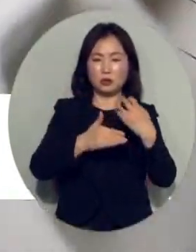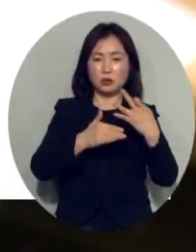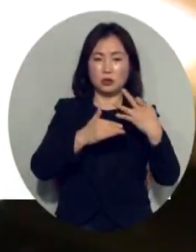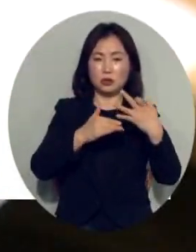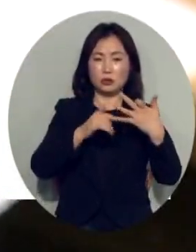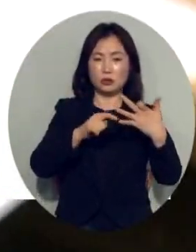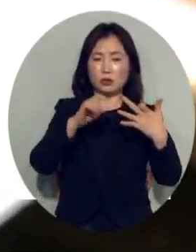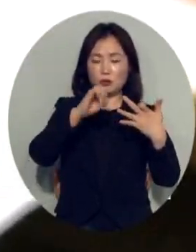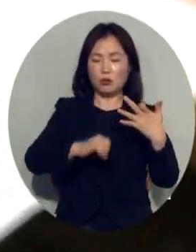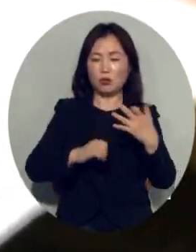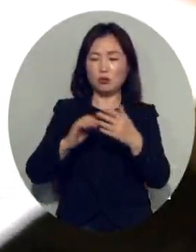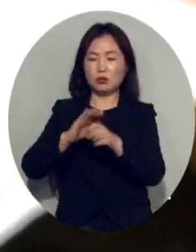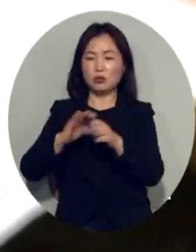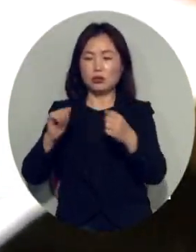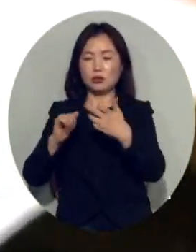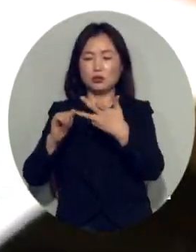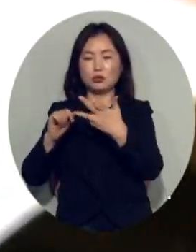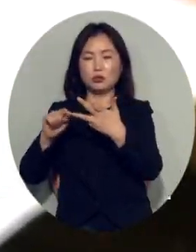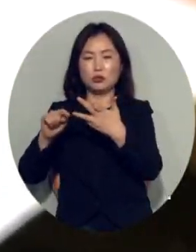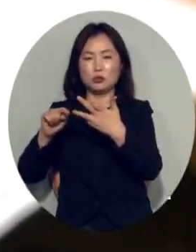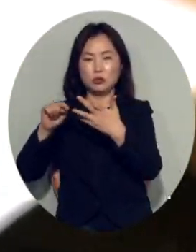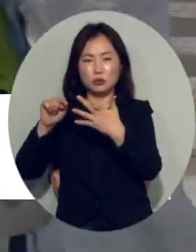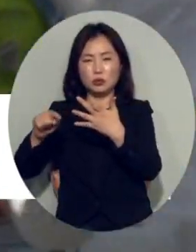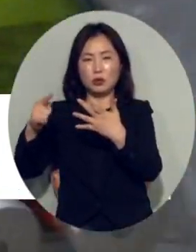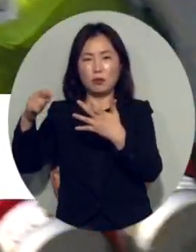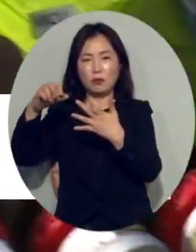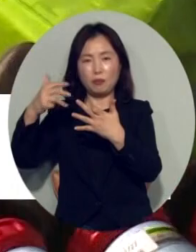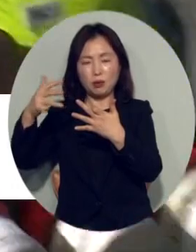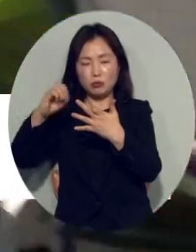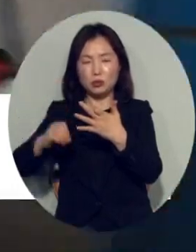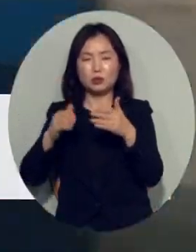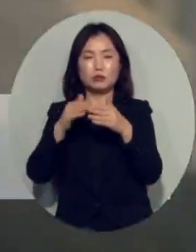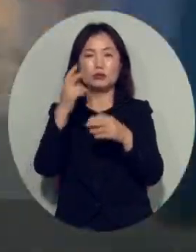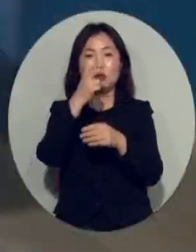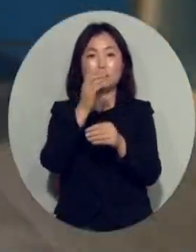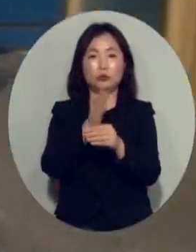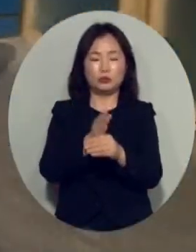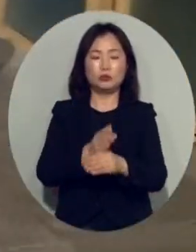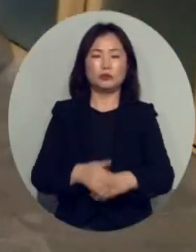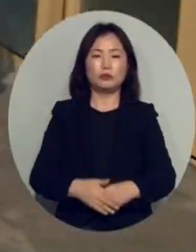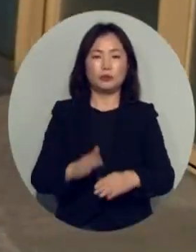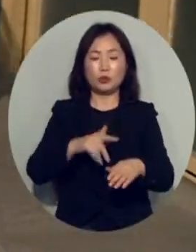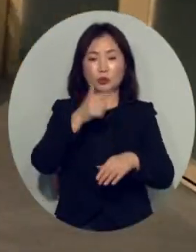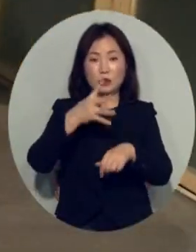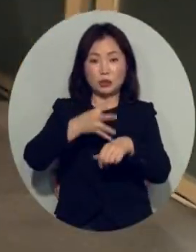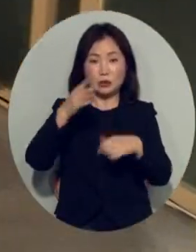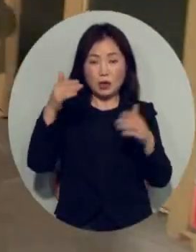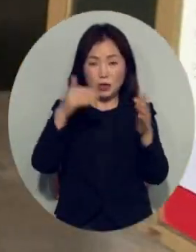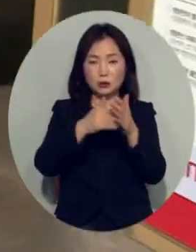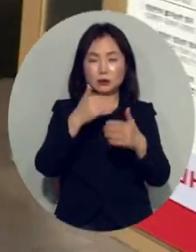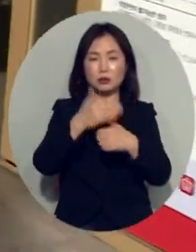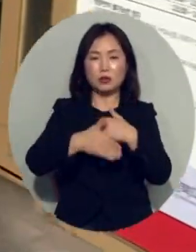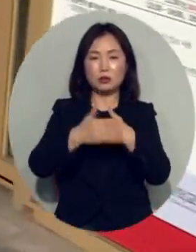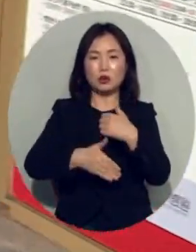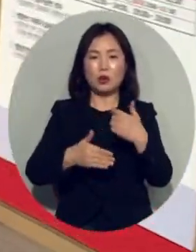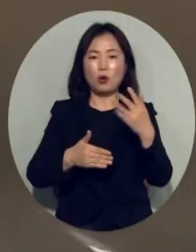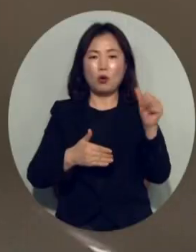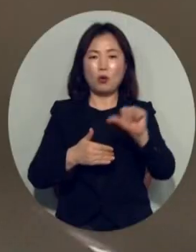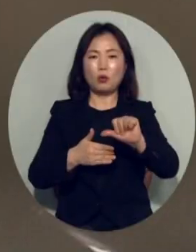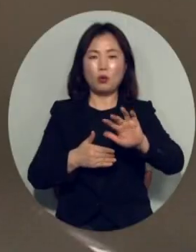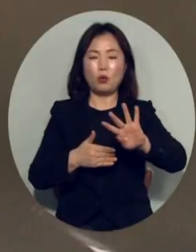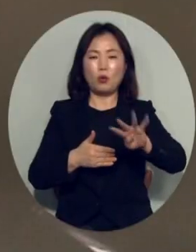경북은 19.8% 가 집중관리 분입니다 오늘 오후 4시까지 발생한 신규 각진 자는 대구